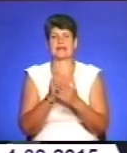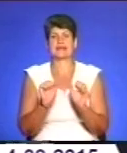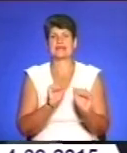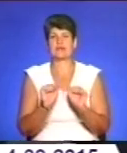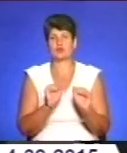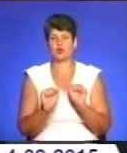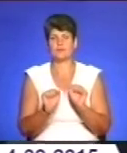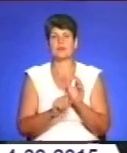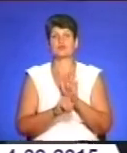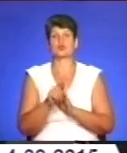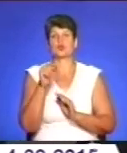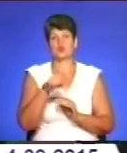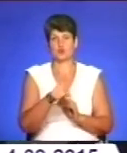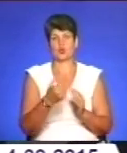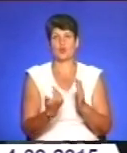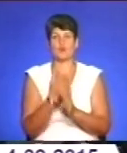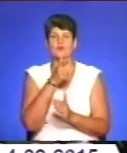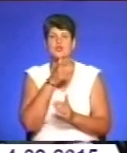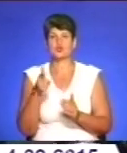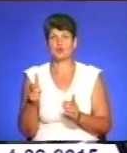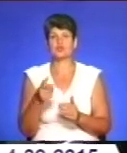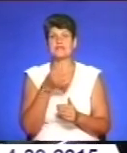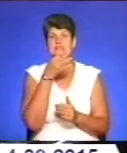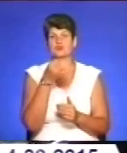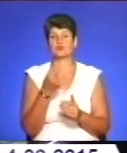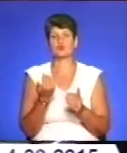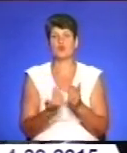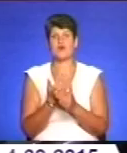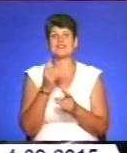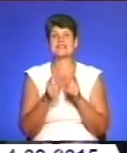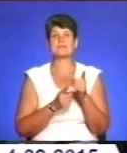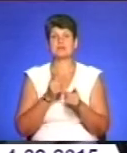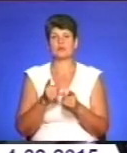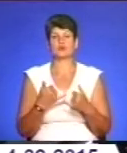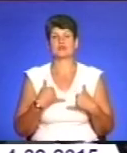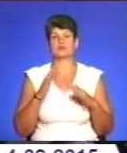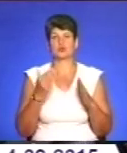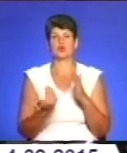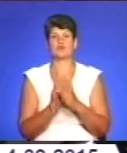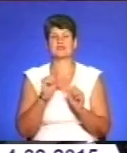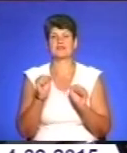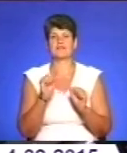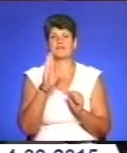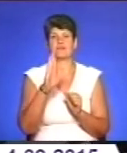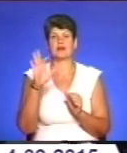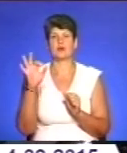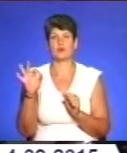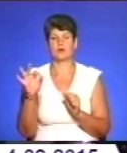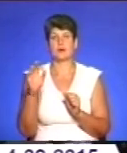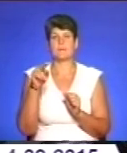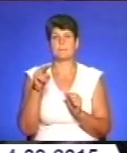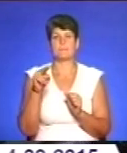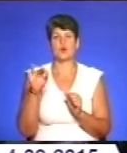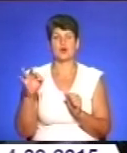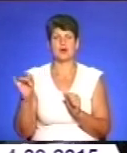цьому початку нового сезону, я думаю, у нас будуть трошечки зміни, бо у нас новий керівник, виконуючий обов'язків Ігор Володимир Берег. До